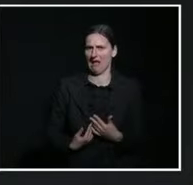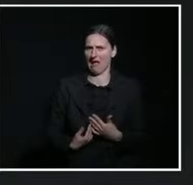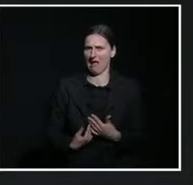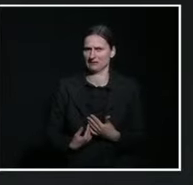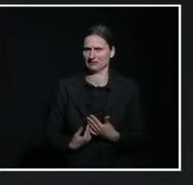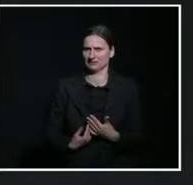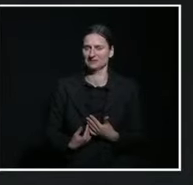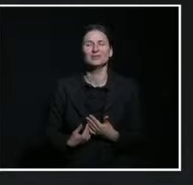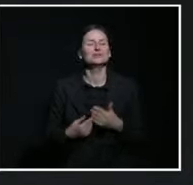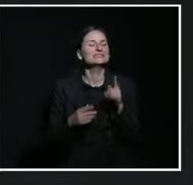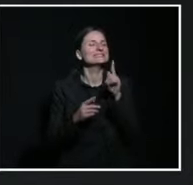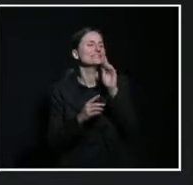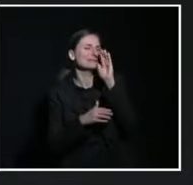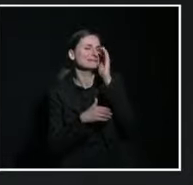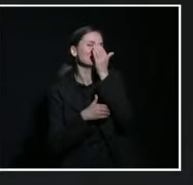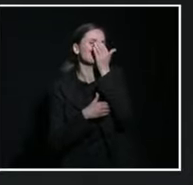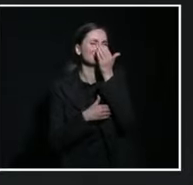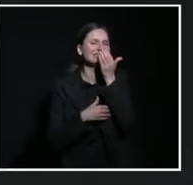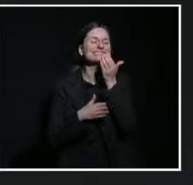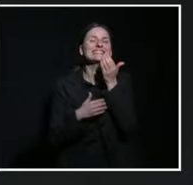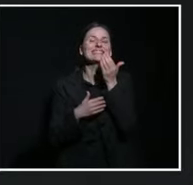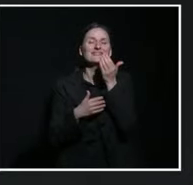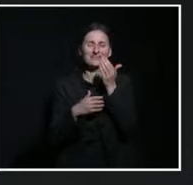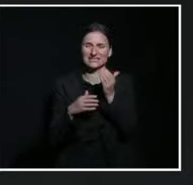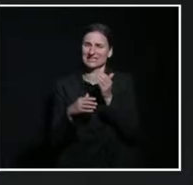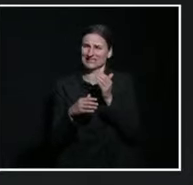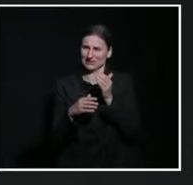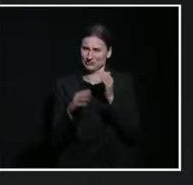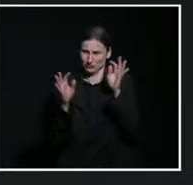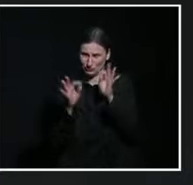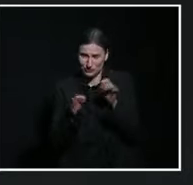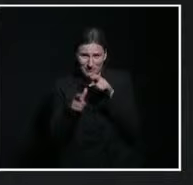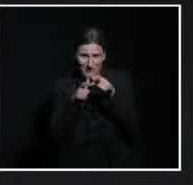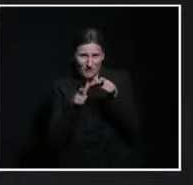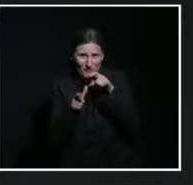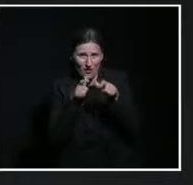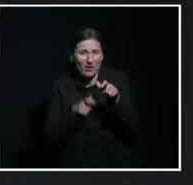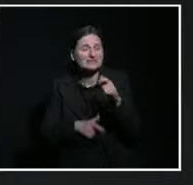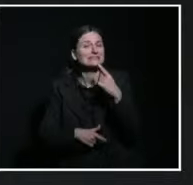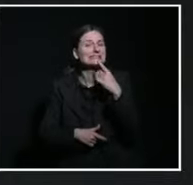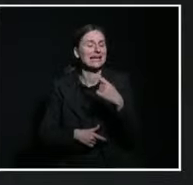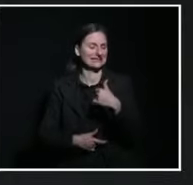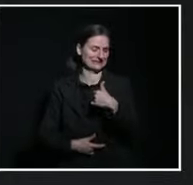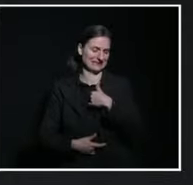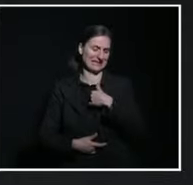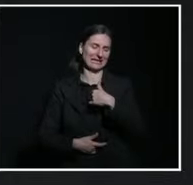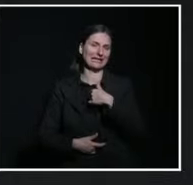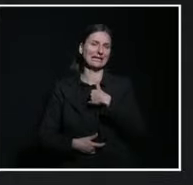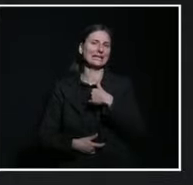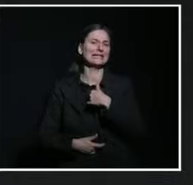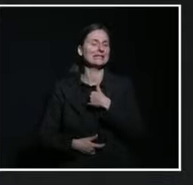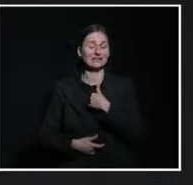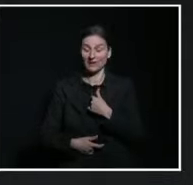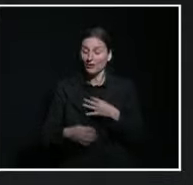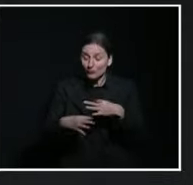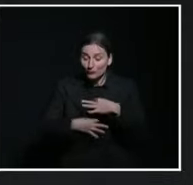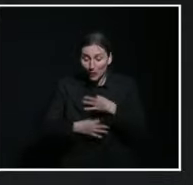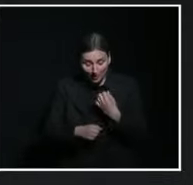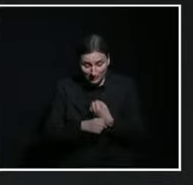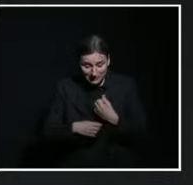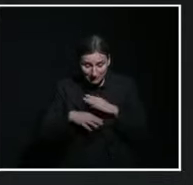Sie tarnen all diese Ungeheuerlichkeiten als Ihren angeblich